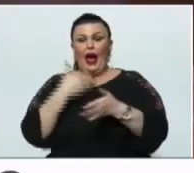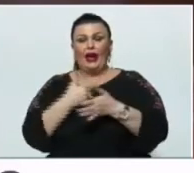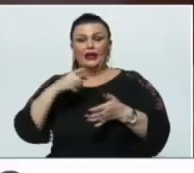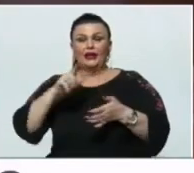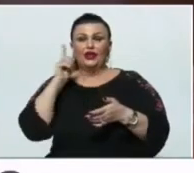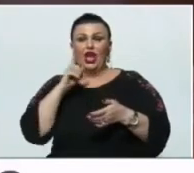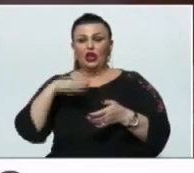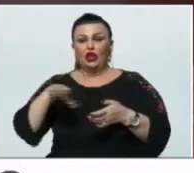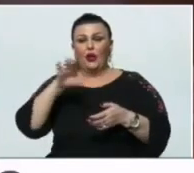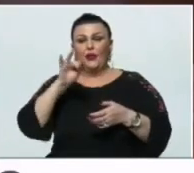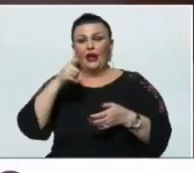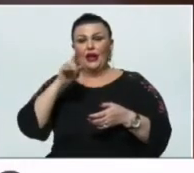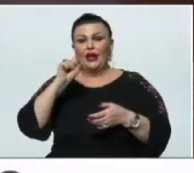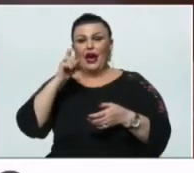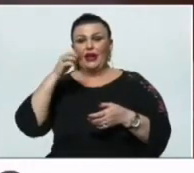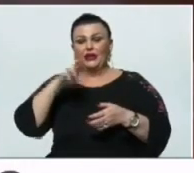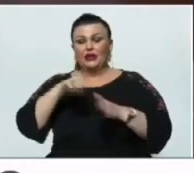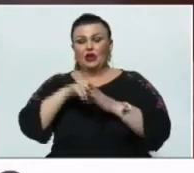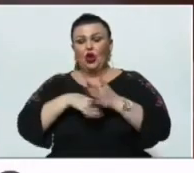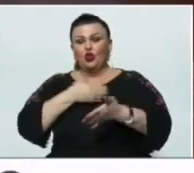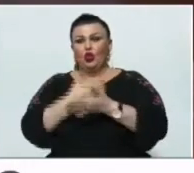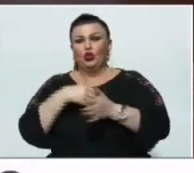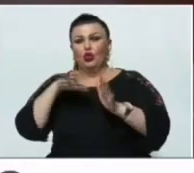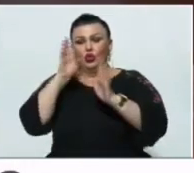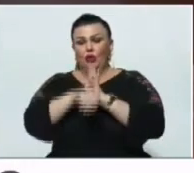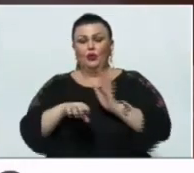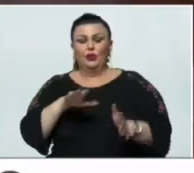ilə Miqrasiya Könüllüsü İctimai Birliyi təsis olunmuşdur.